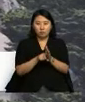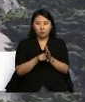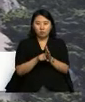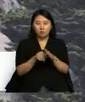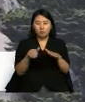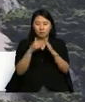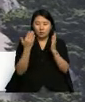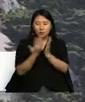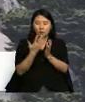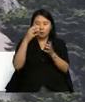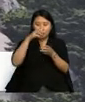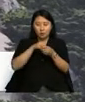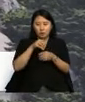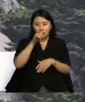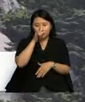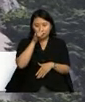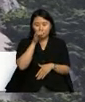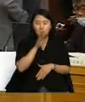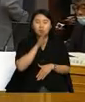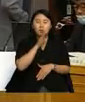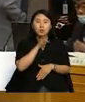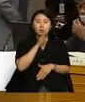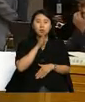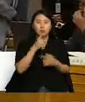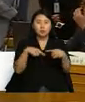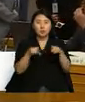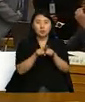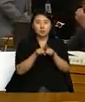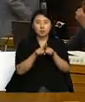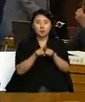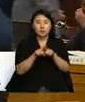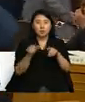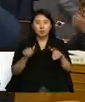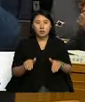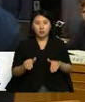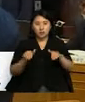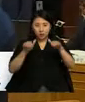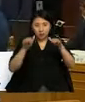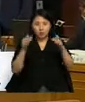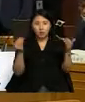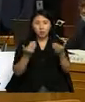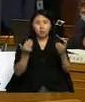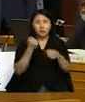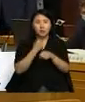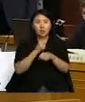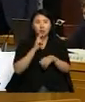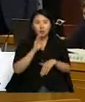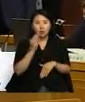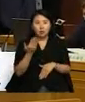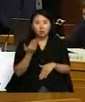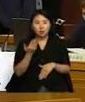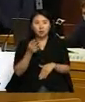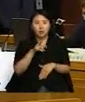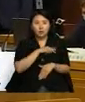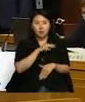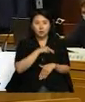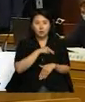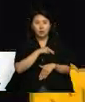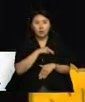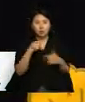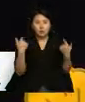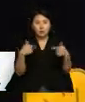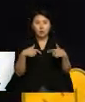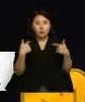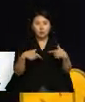다 담겨져 있는 겁니다. 실질적으로 같이 함께 상생하고 일을 해야지. 사실 뭐 의회에서의